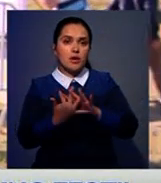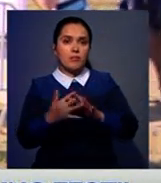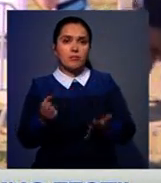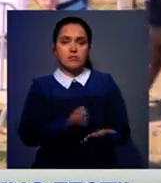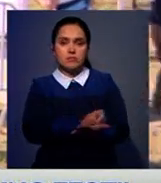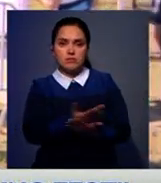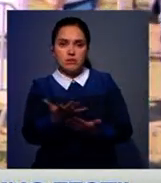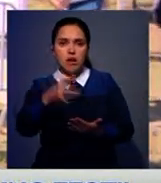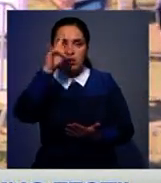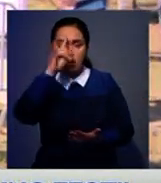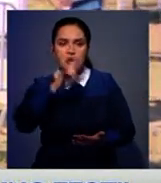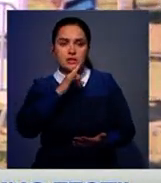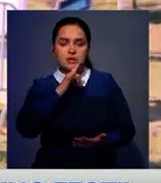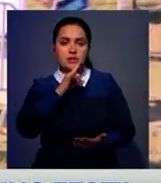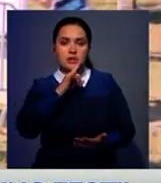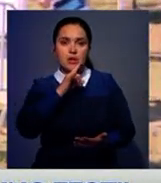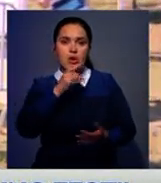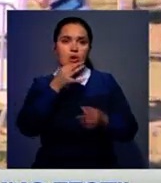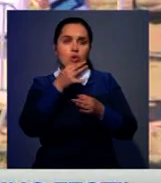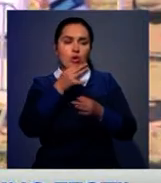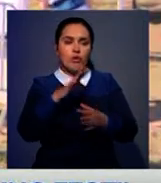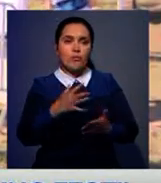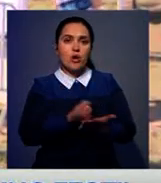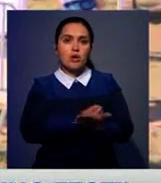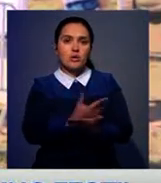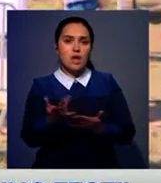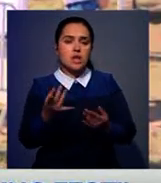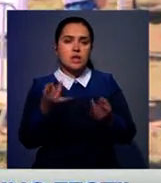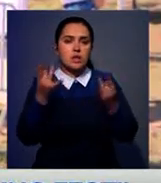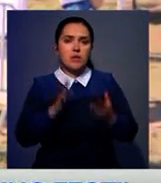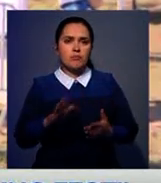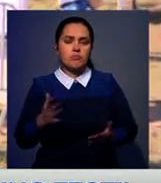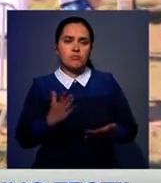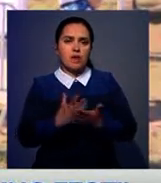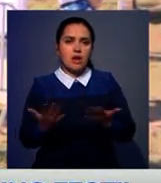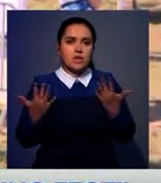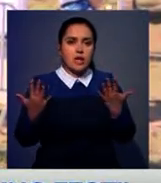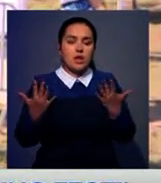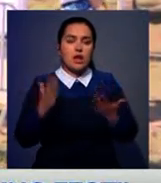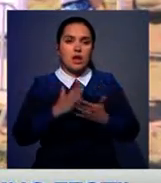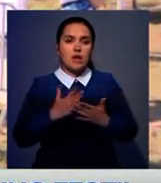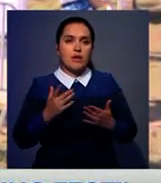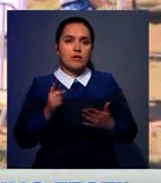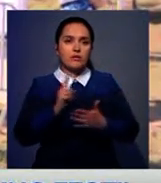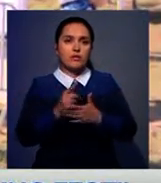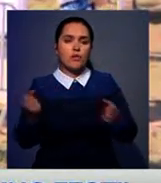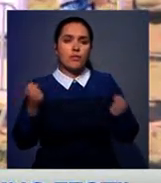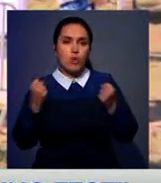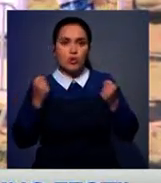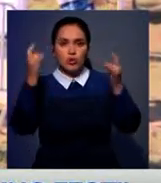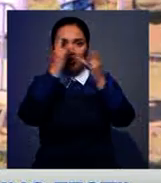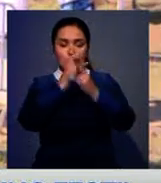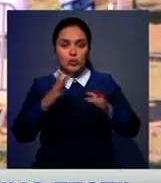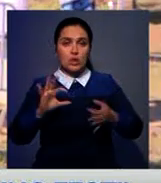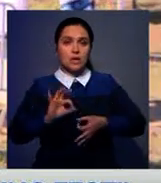знаем из истории, что любой той в степи был не просто застольем, он был ярким, запоминающимся праздником спорта, культуры. Вот именно